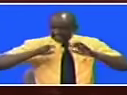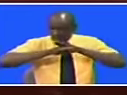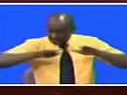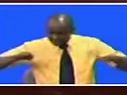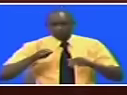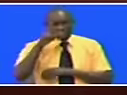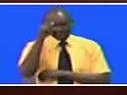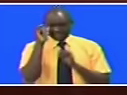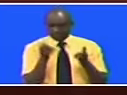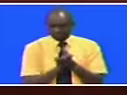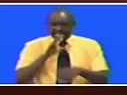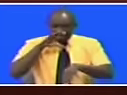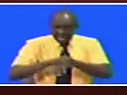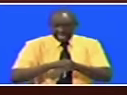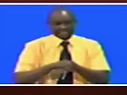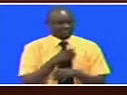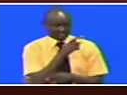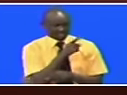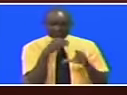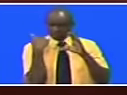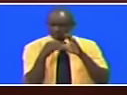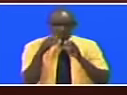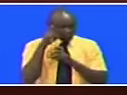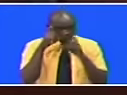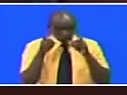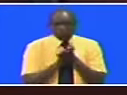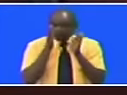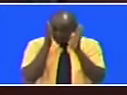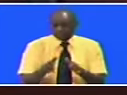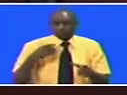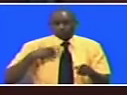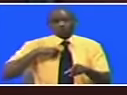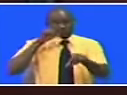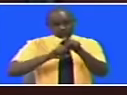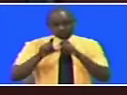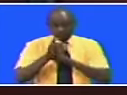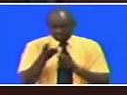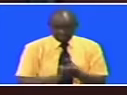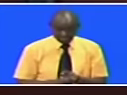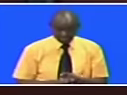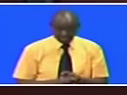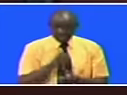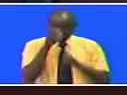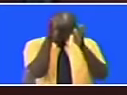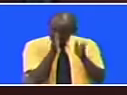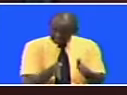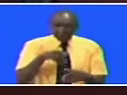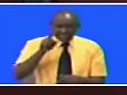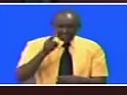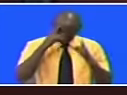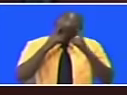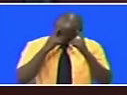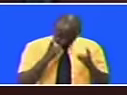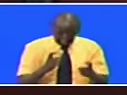News ilipata picha hizi za kipekee za kukamatwa kwa mmoja wa walanguzi hao. Akitajwa kuwa mlanguzi sugu